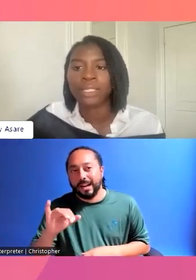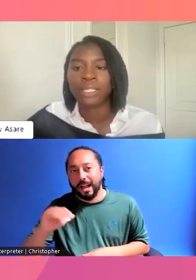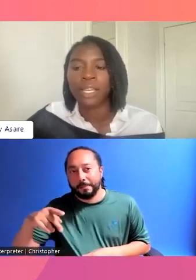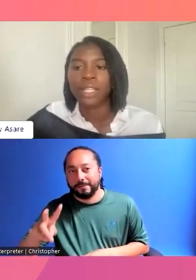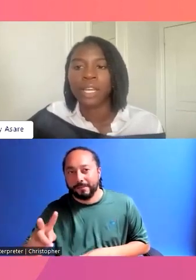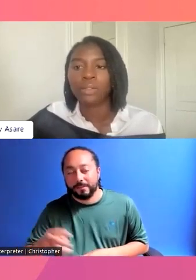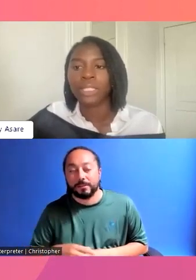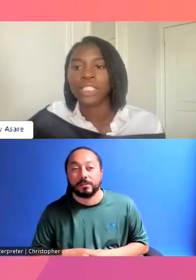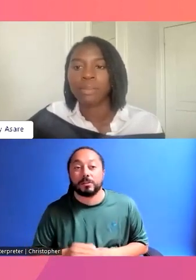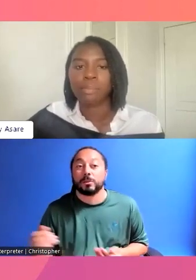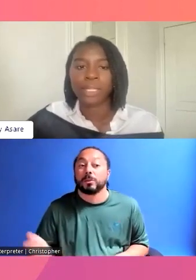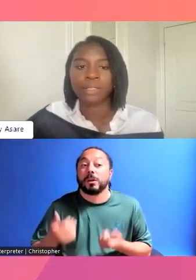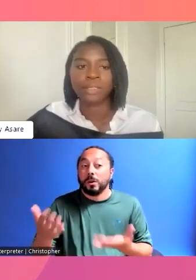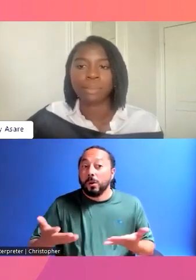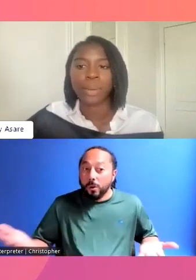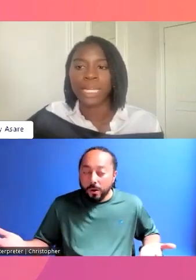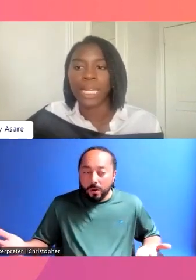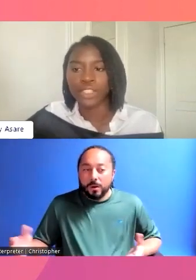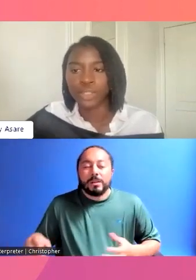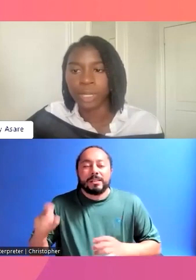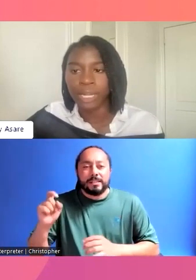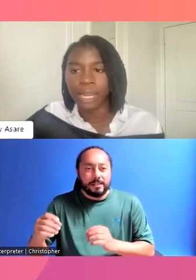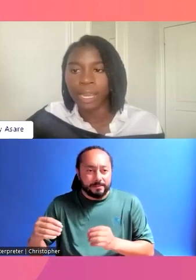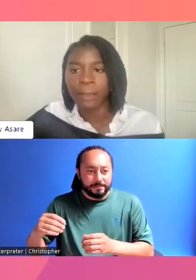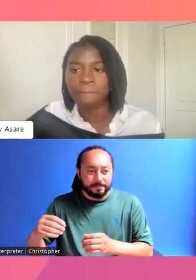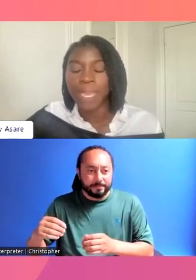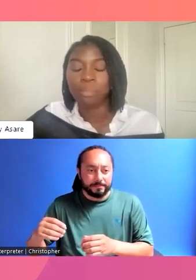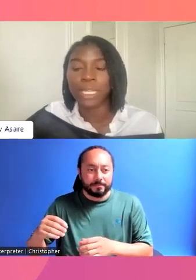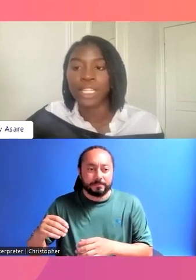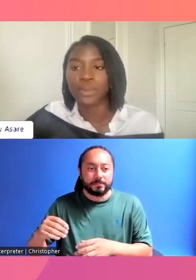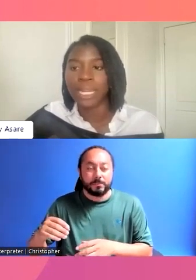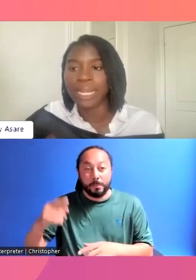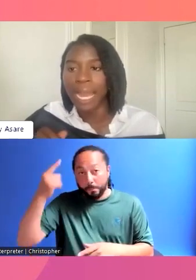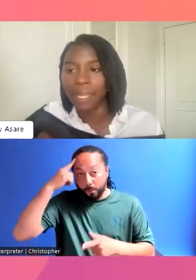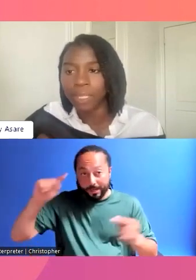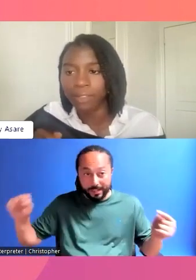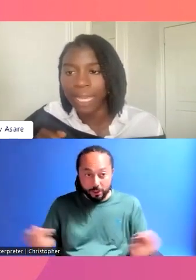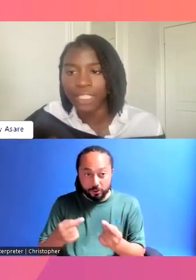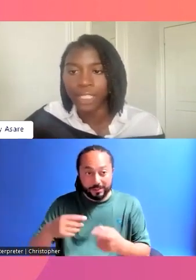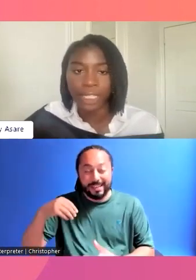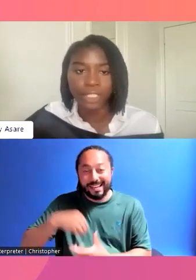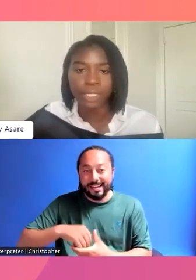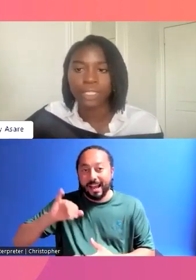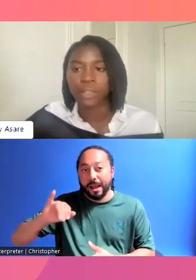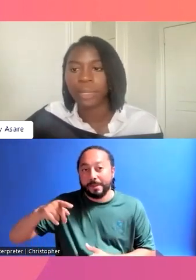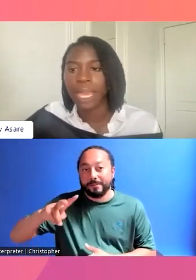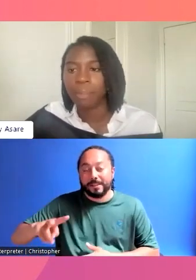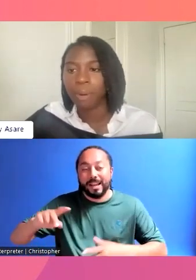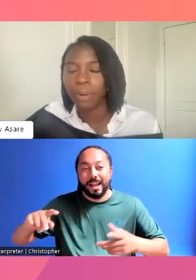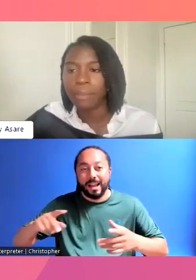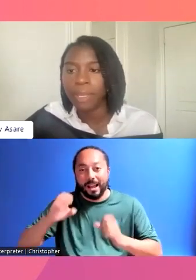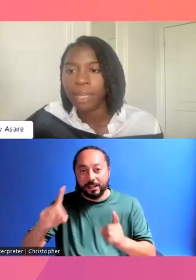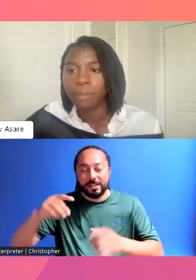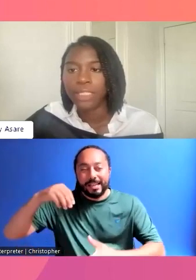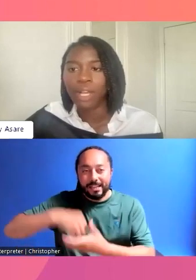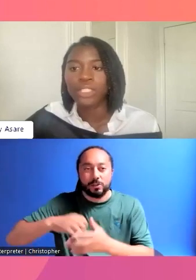Donc, la recommandation ici, c'était d'intégrer donc de l'information, de la formation sur les lésions cérébrales ainsi